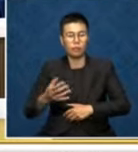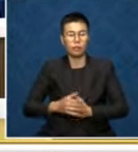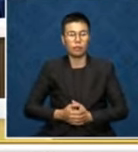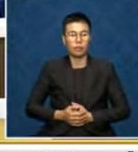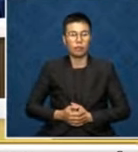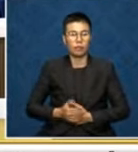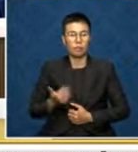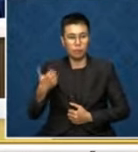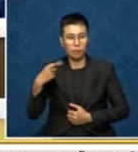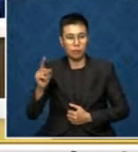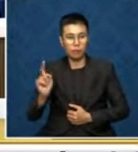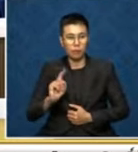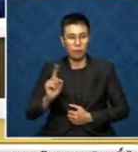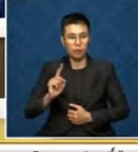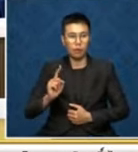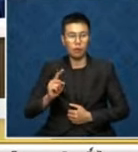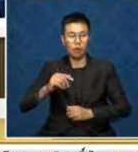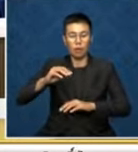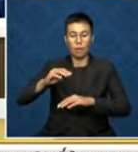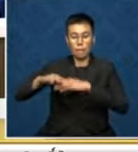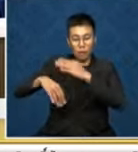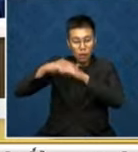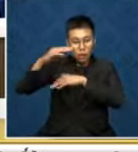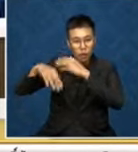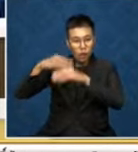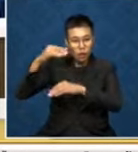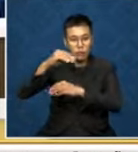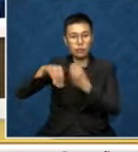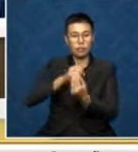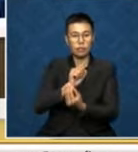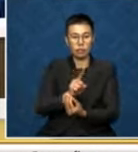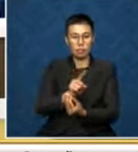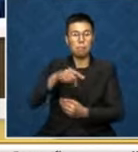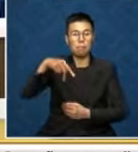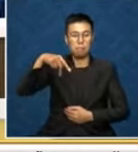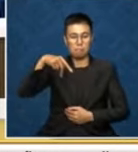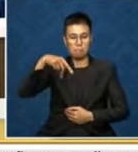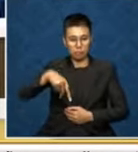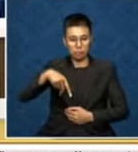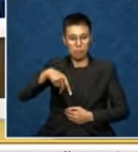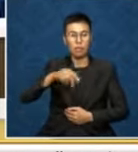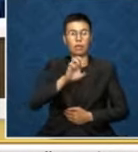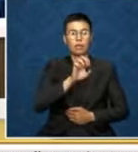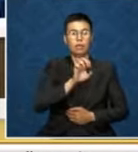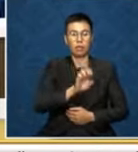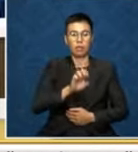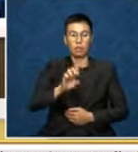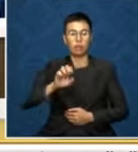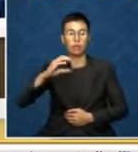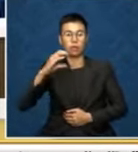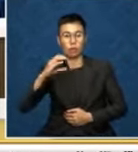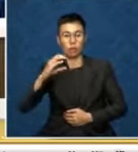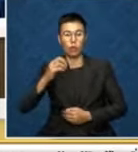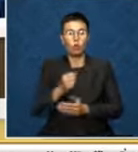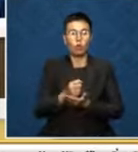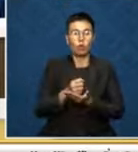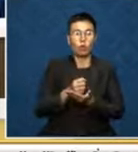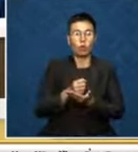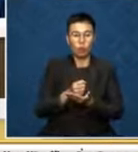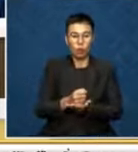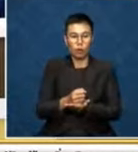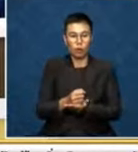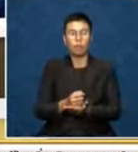ดของพื้นที่เขตพัฒนาเศรษฐกิจพิเศษหรือ EEC และทำรายได้ให้กับประเทศเป็นลำดับ